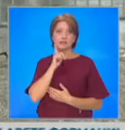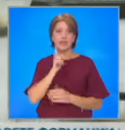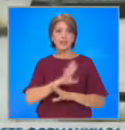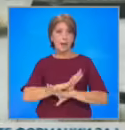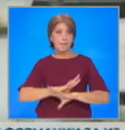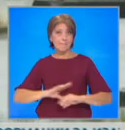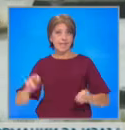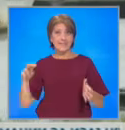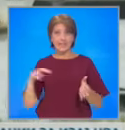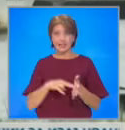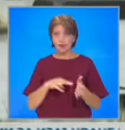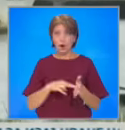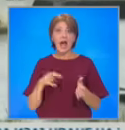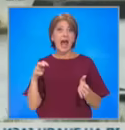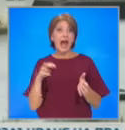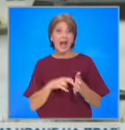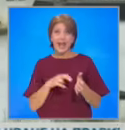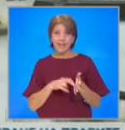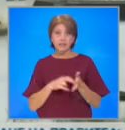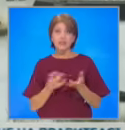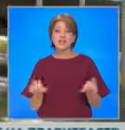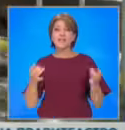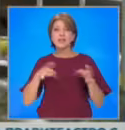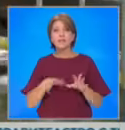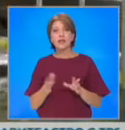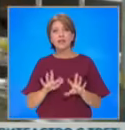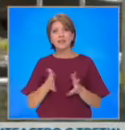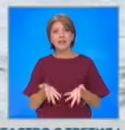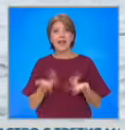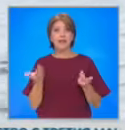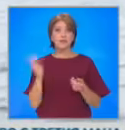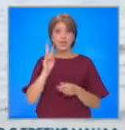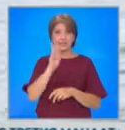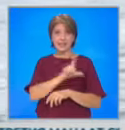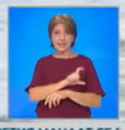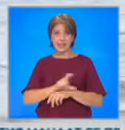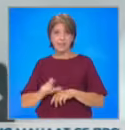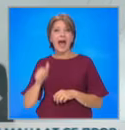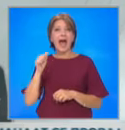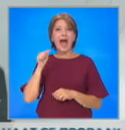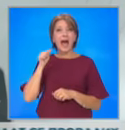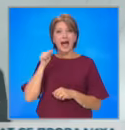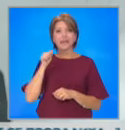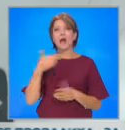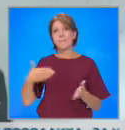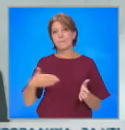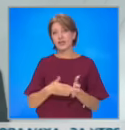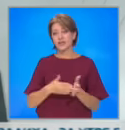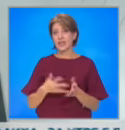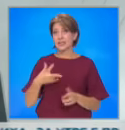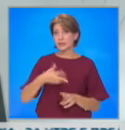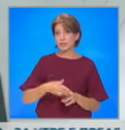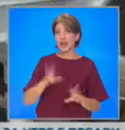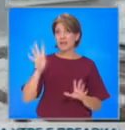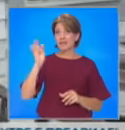а очакванията са електрическите мрежи да бъдат възстановени най-рано след 3 седмици. Айда стана причина и за спиране на 90%